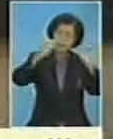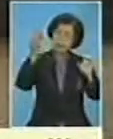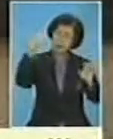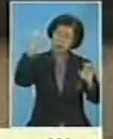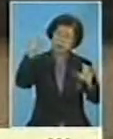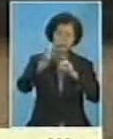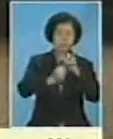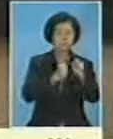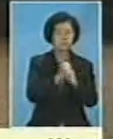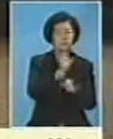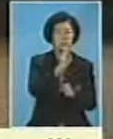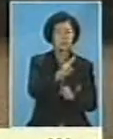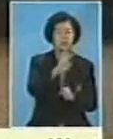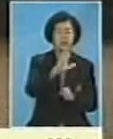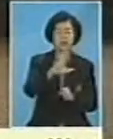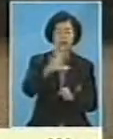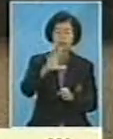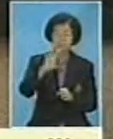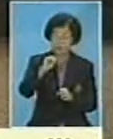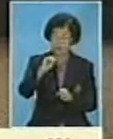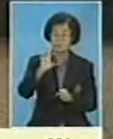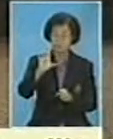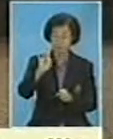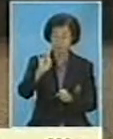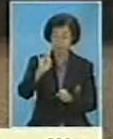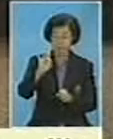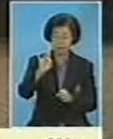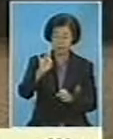แต่ปีพ.ศ. 2548